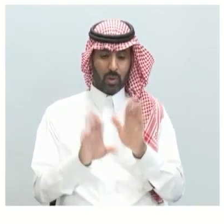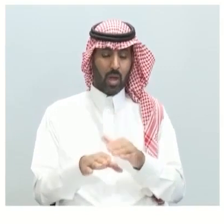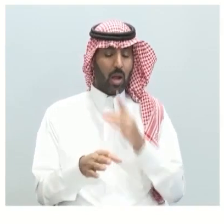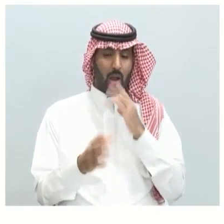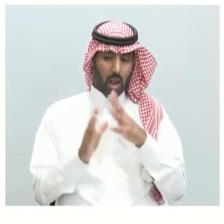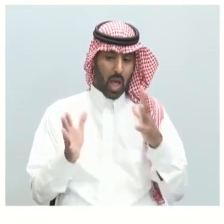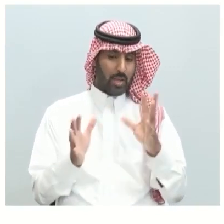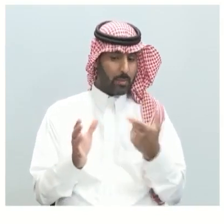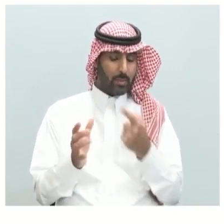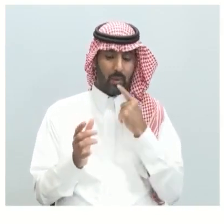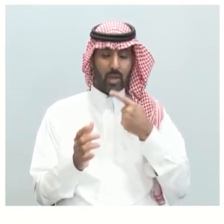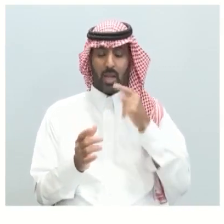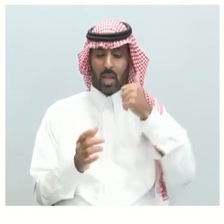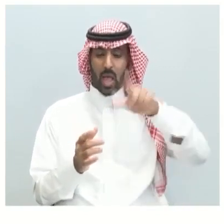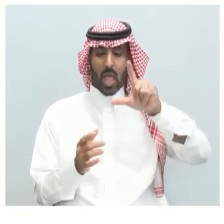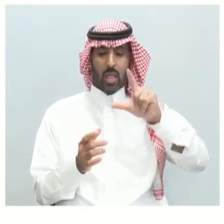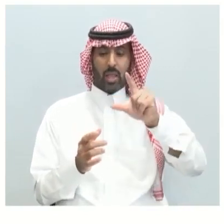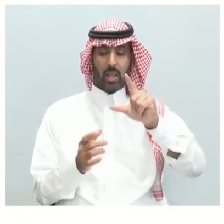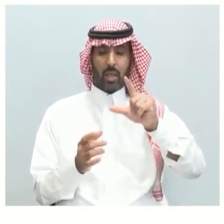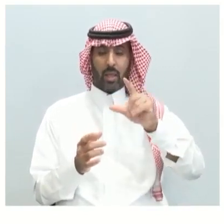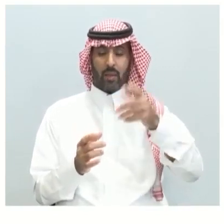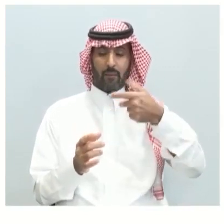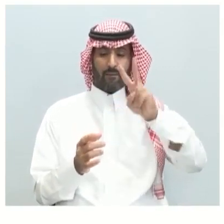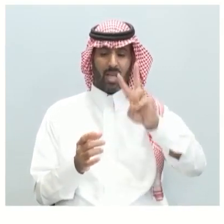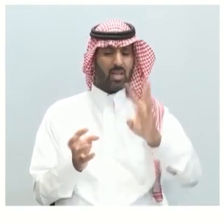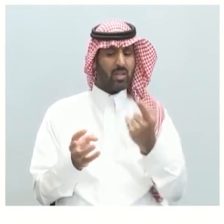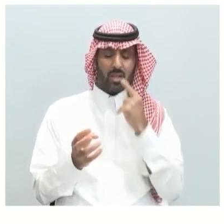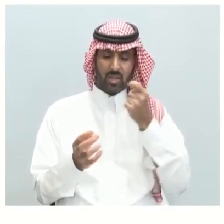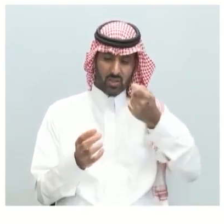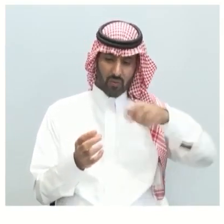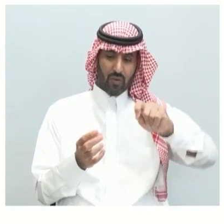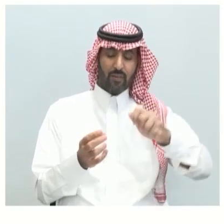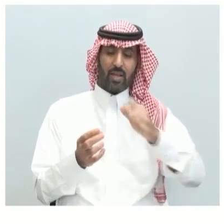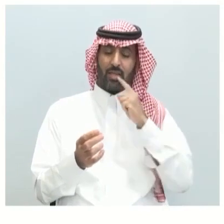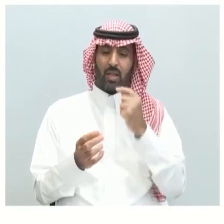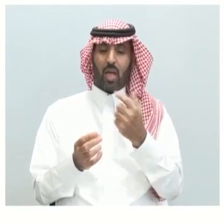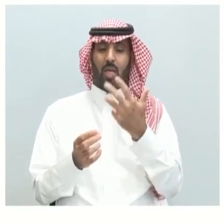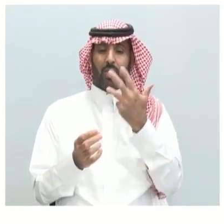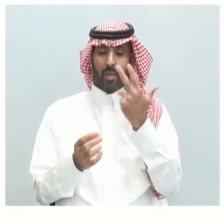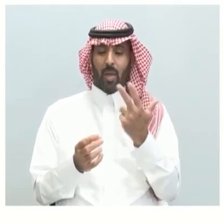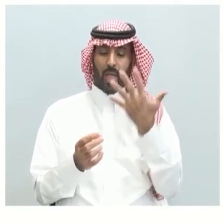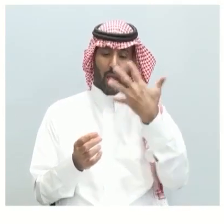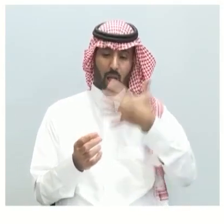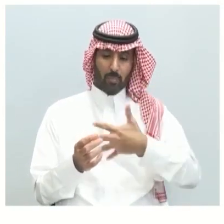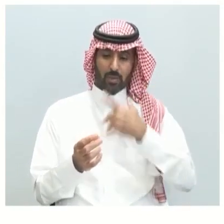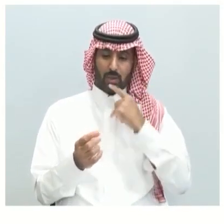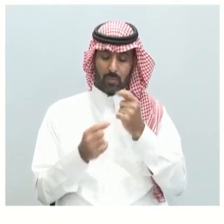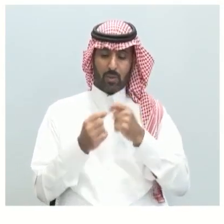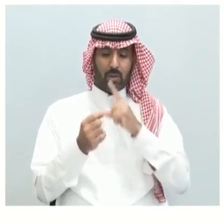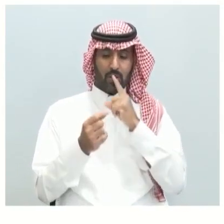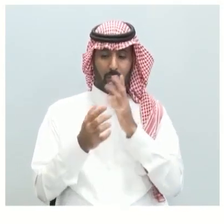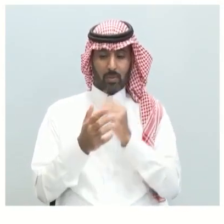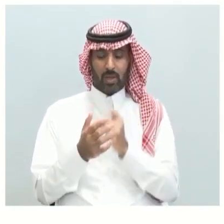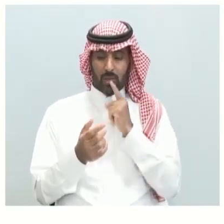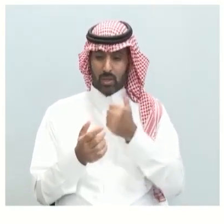الحجم وهي اللتر سيعطيني الناتج النهائي 0.58 لتر